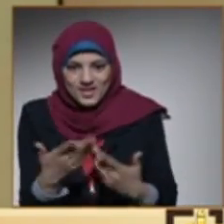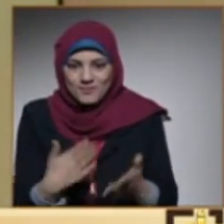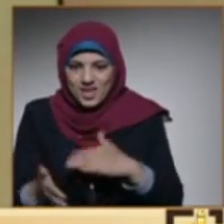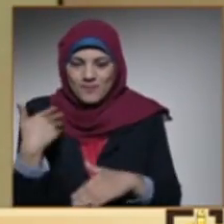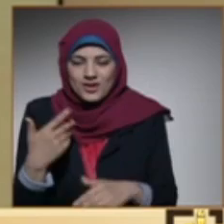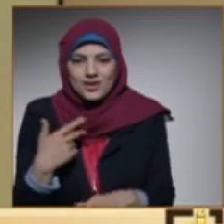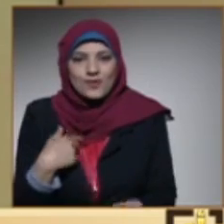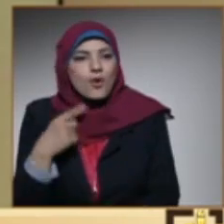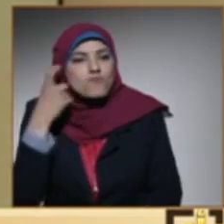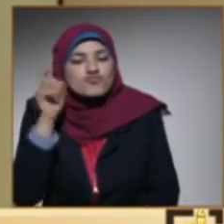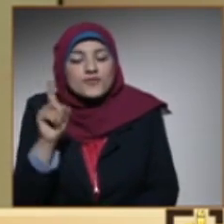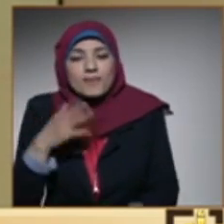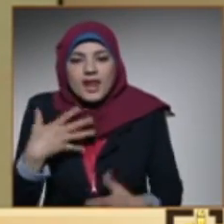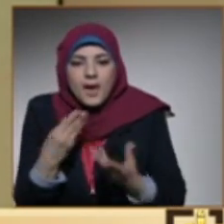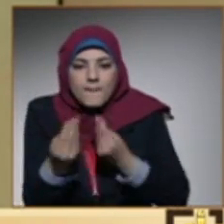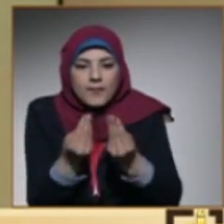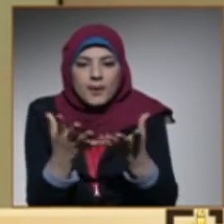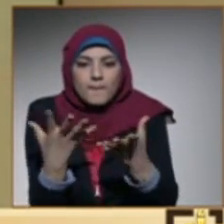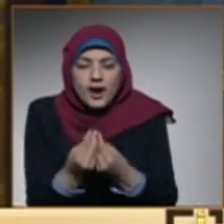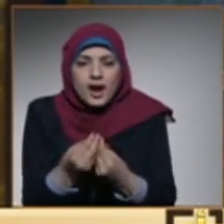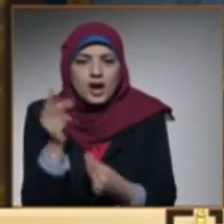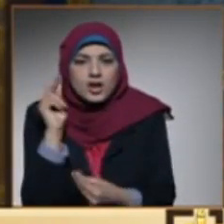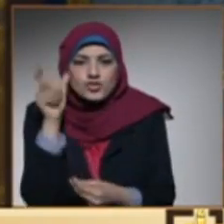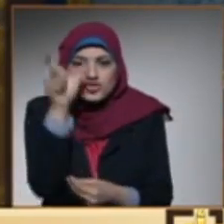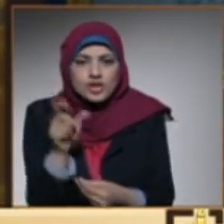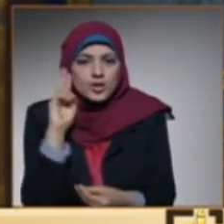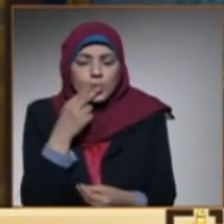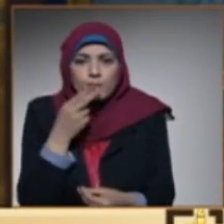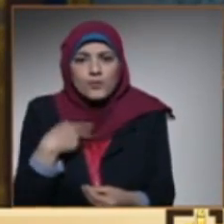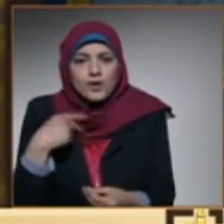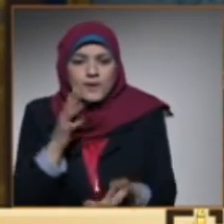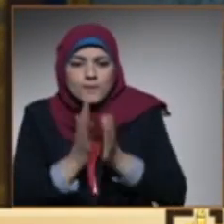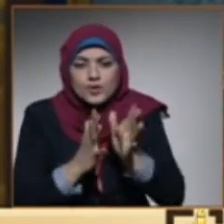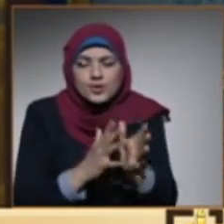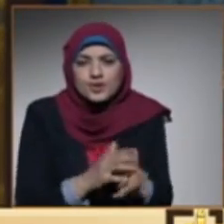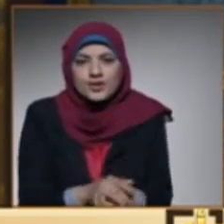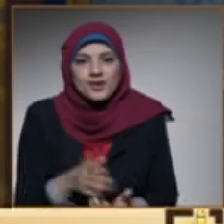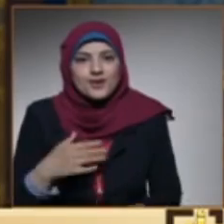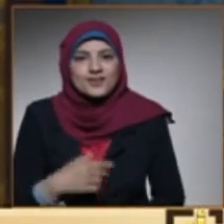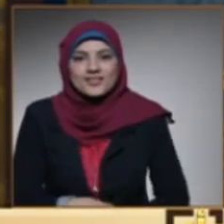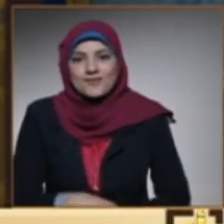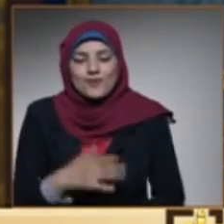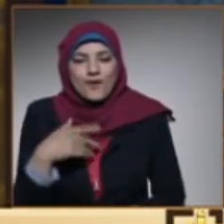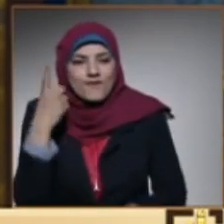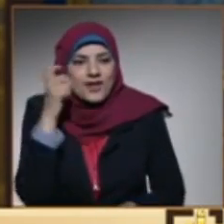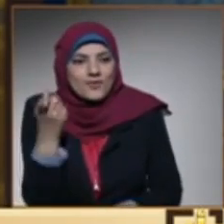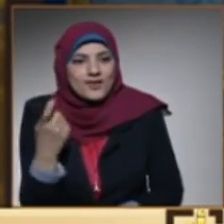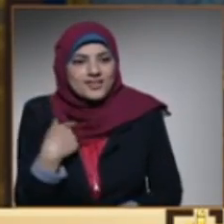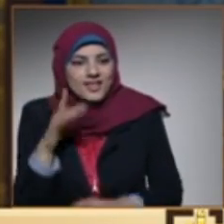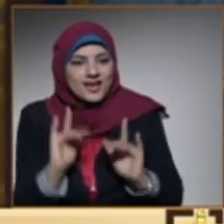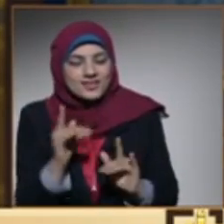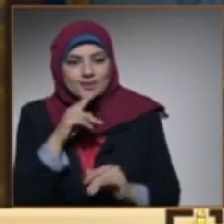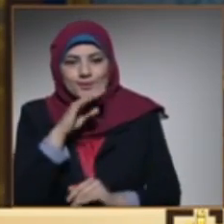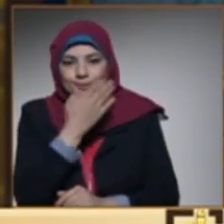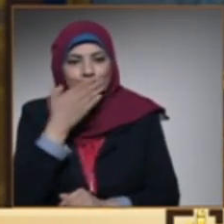شخص بتتعاملي معاه بلغه الاشاره. بالظبط. فهو فاهم ان انا طول ما انا قاعده ساكته كده لا دي هي اكيد بتتكلم، هي